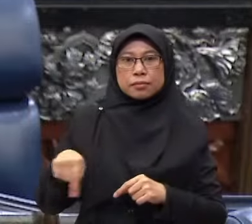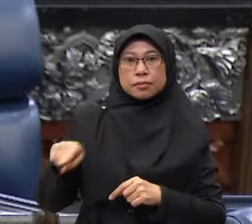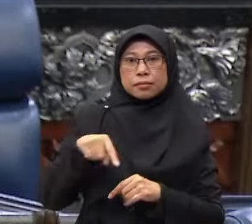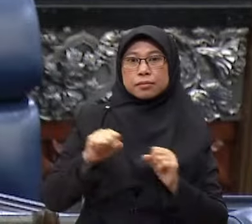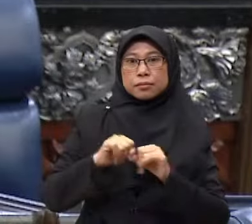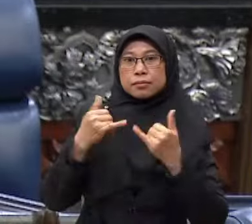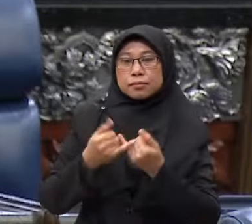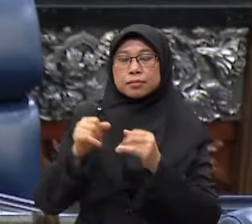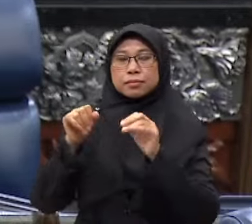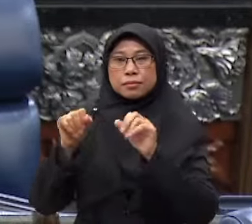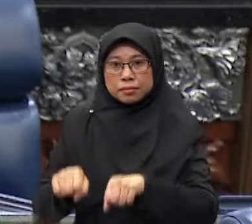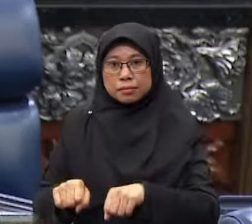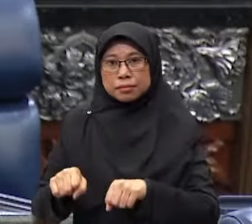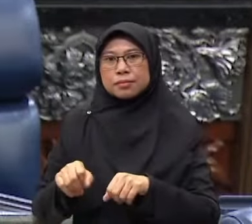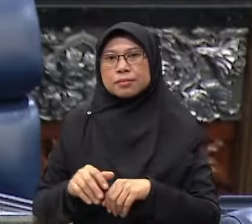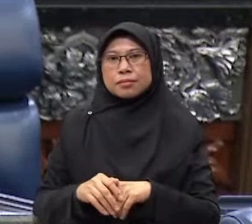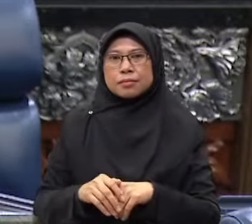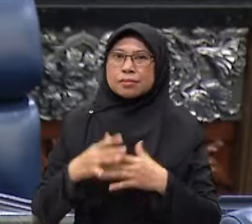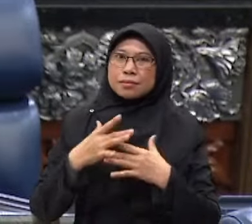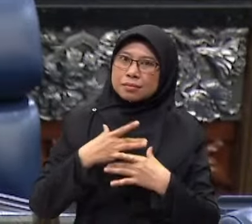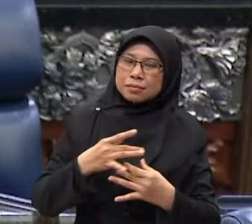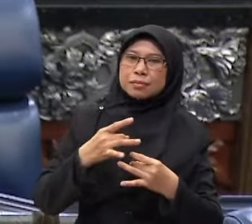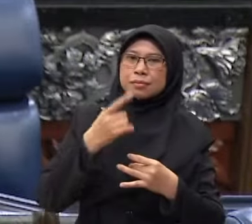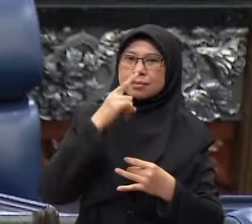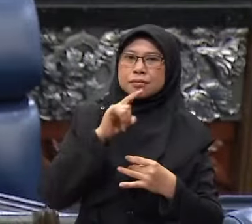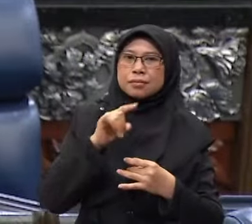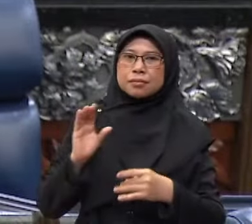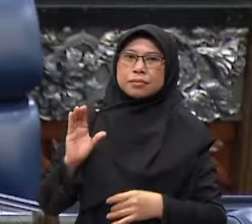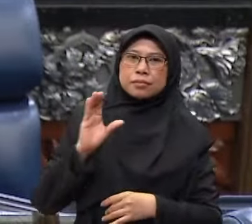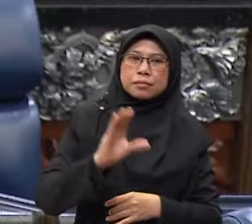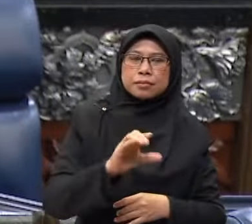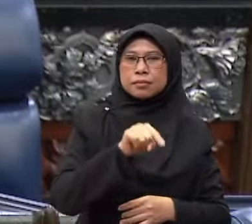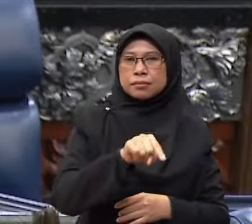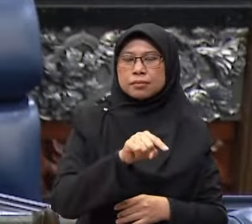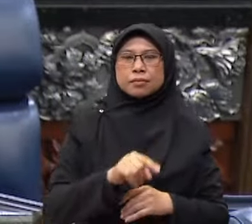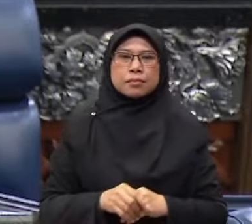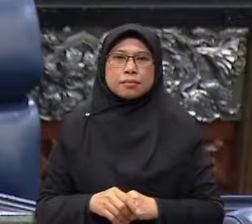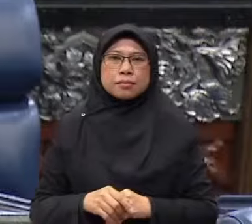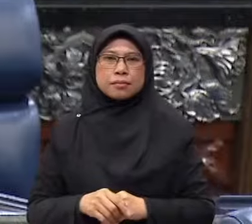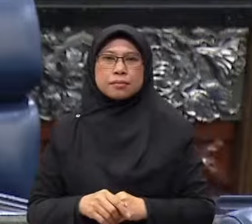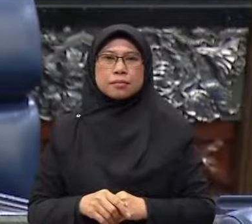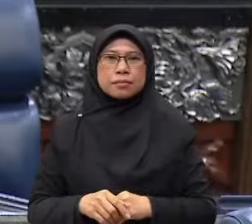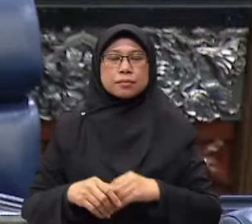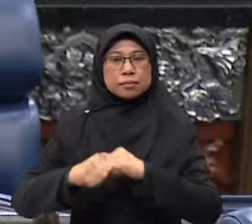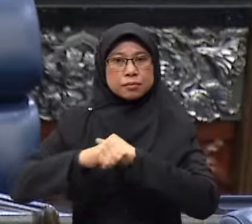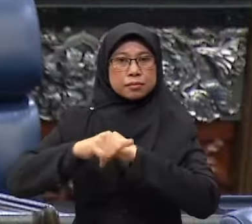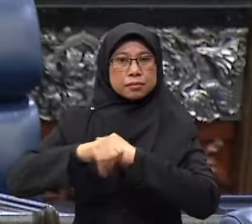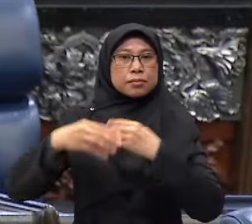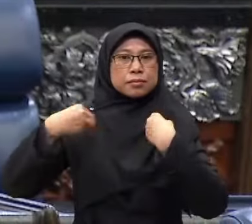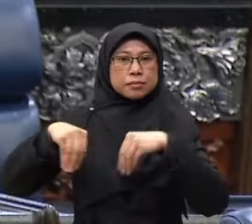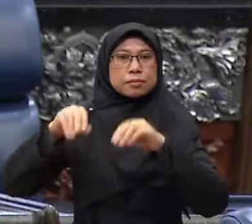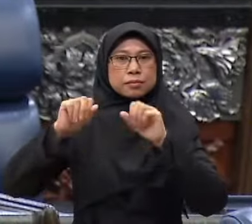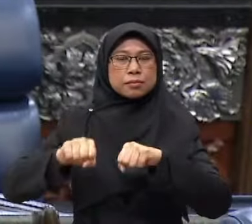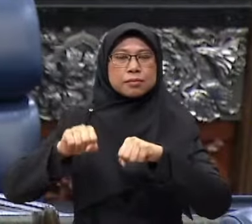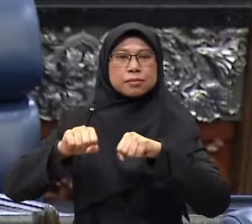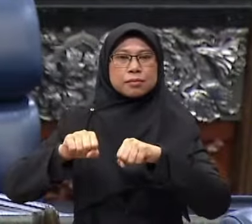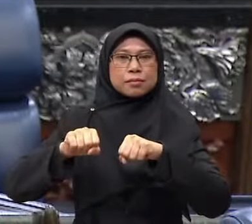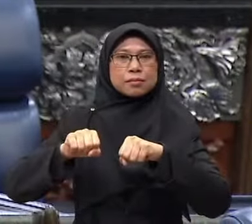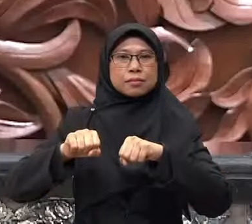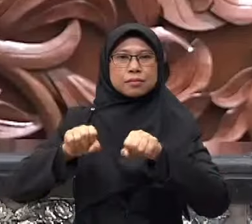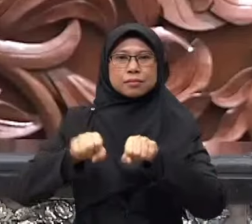dapat ada minat untuk buat pelapuran tentang isu ini supaya pengkomersialan tu dapat take off terima